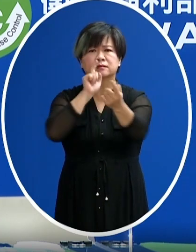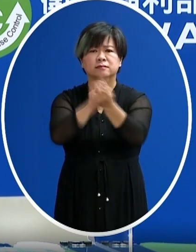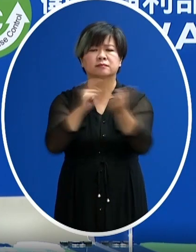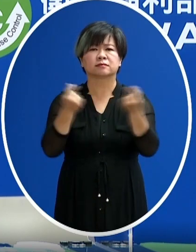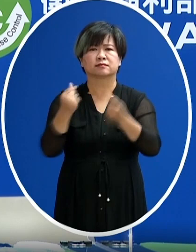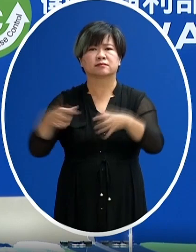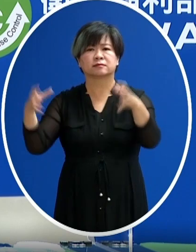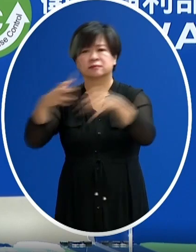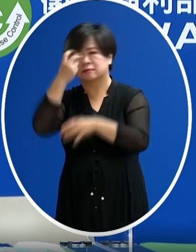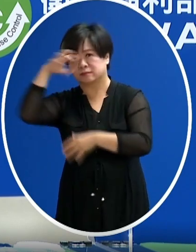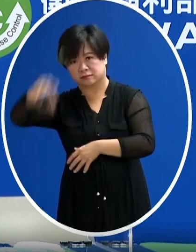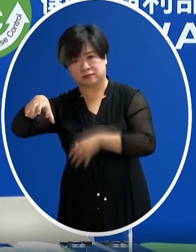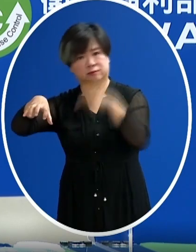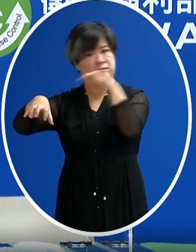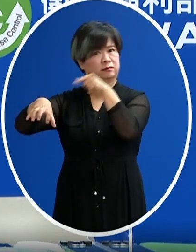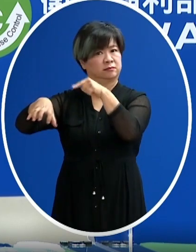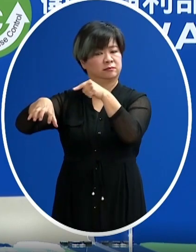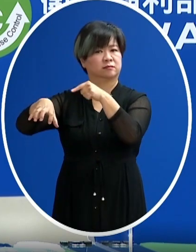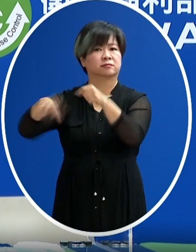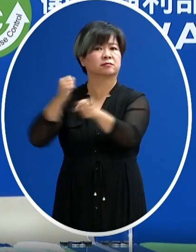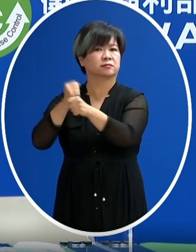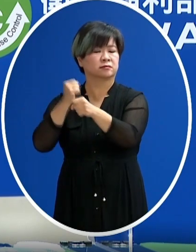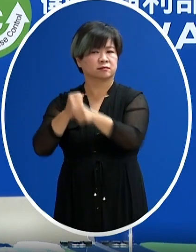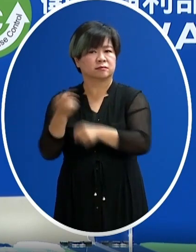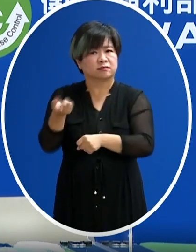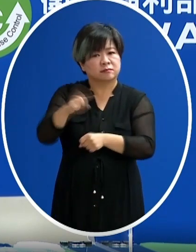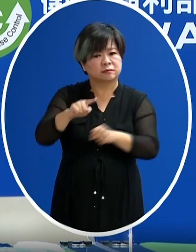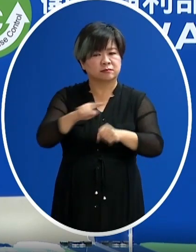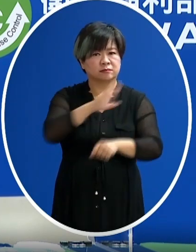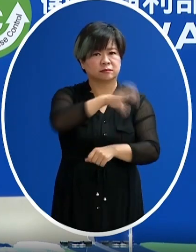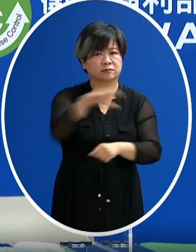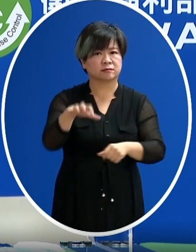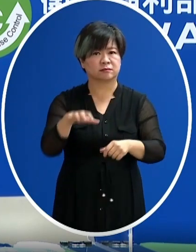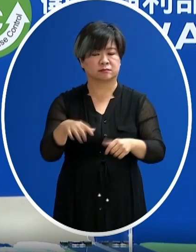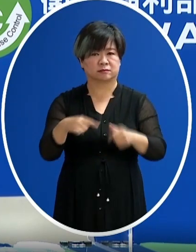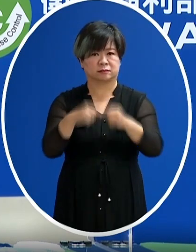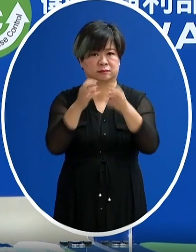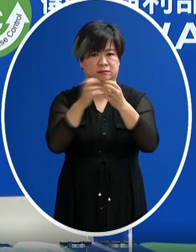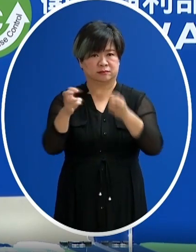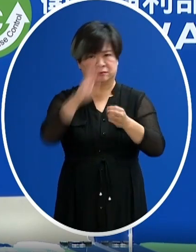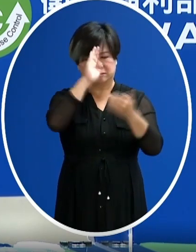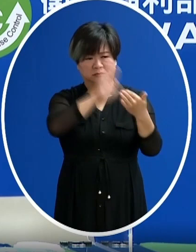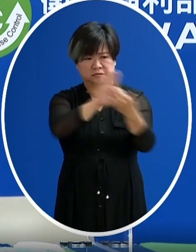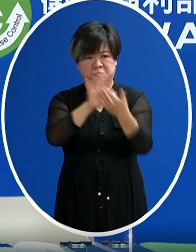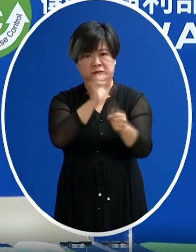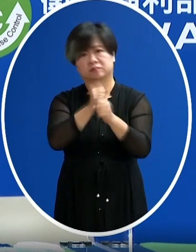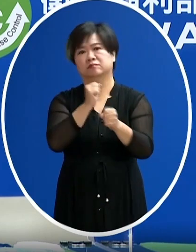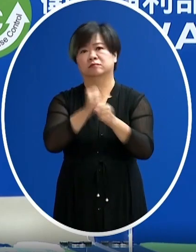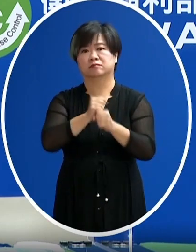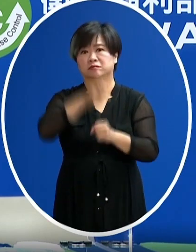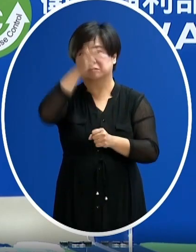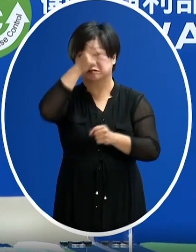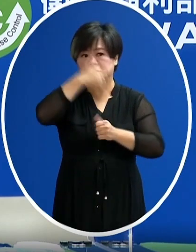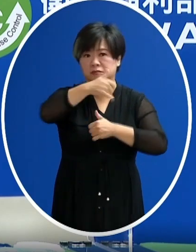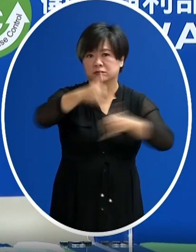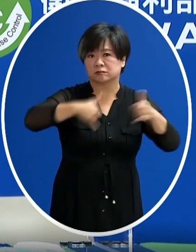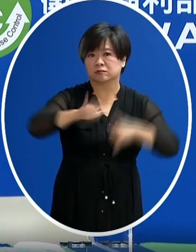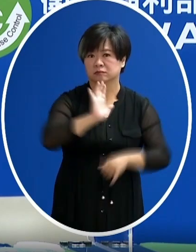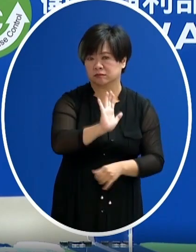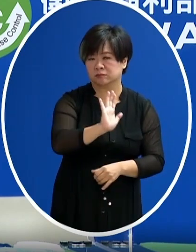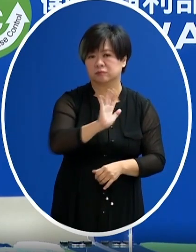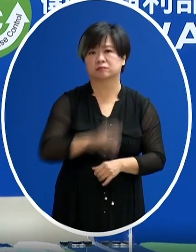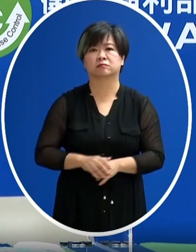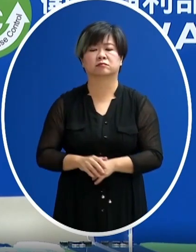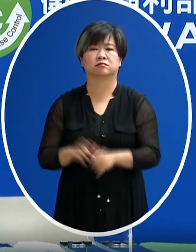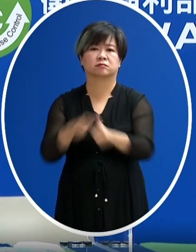集中检疫场所，还有在地方从事第一线防疫工作的人员。那这目前